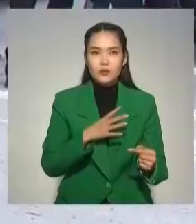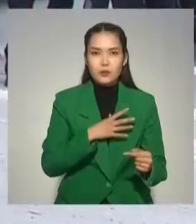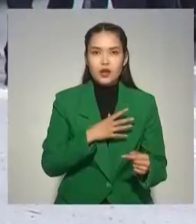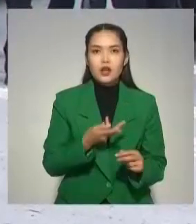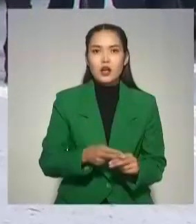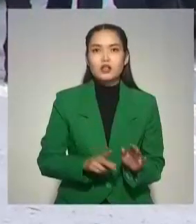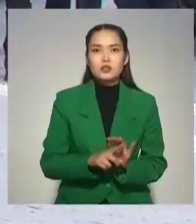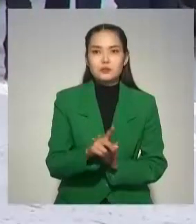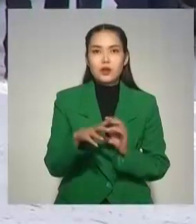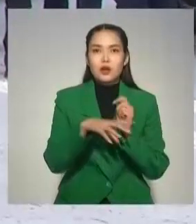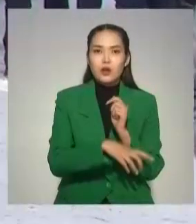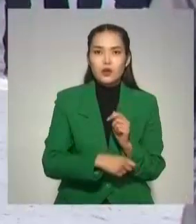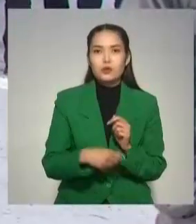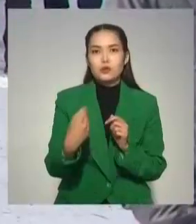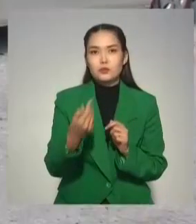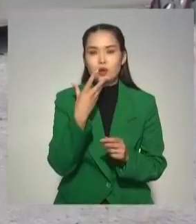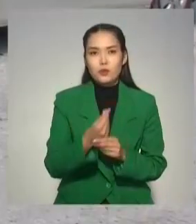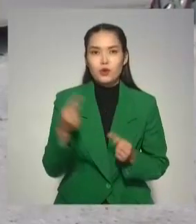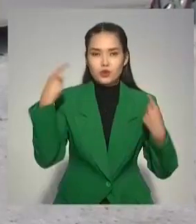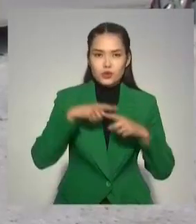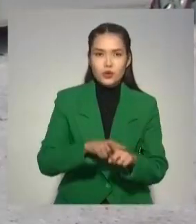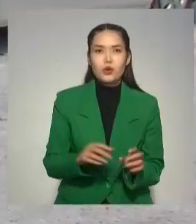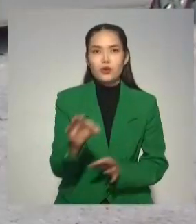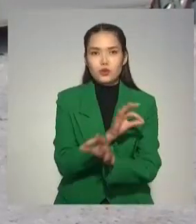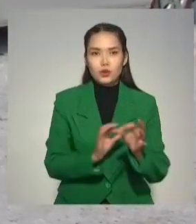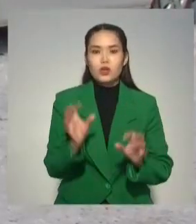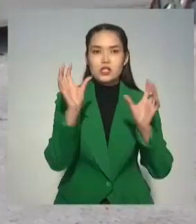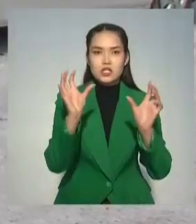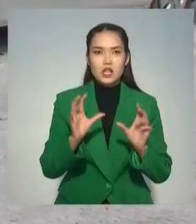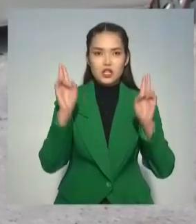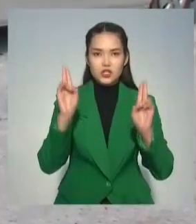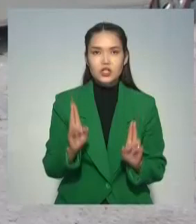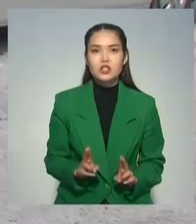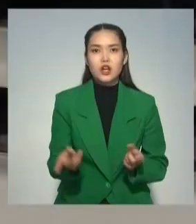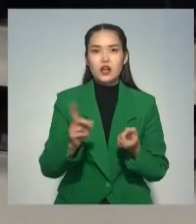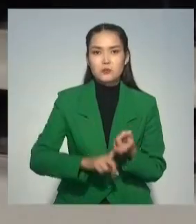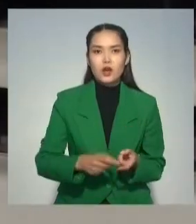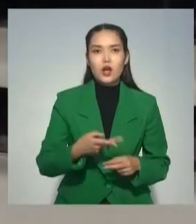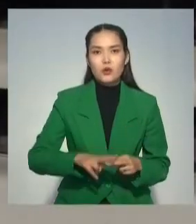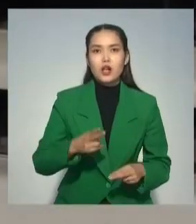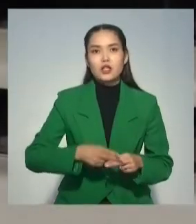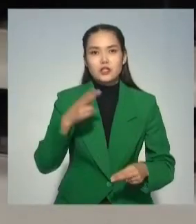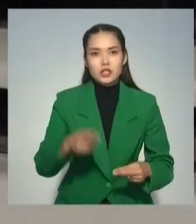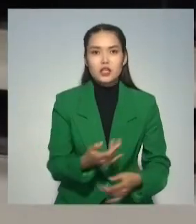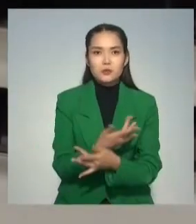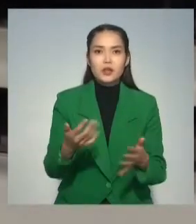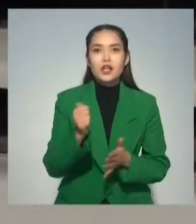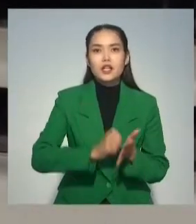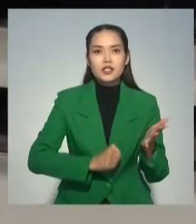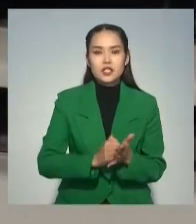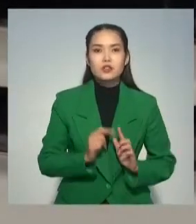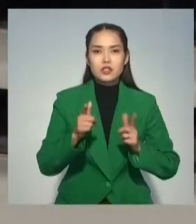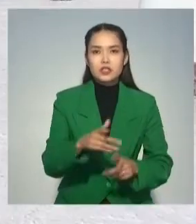сол баяғы оң жақ тізгінді және конструктор көліктерді заңдастыру ережелеріне байланысты. Олар темір тұлпарларын не себепті